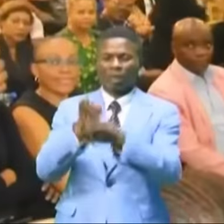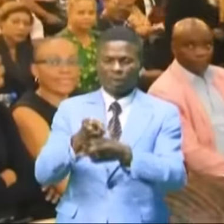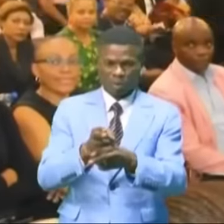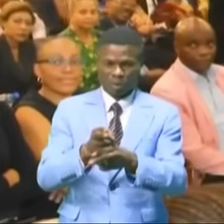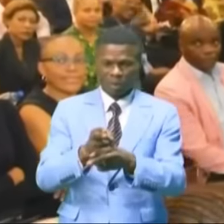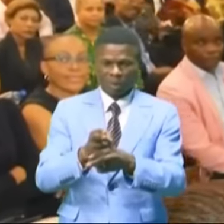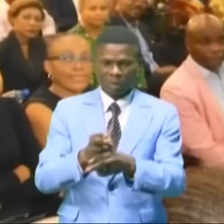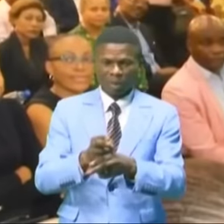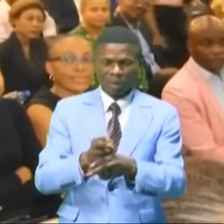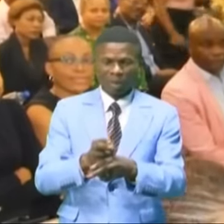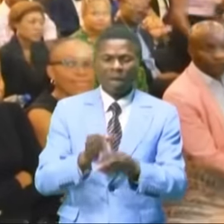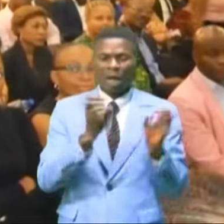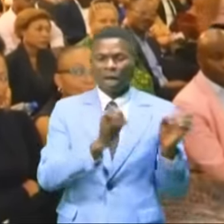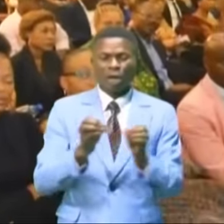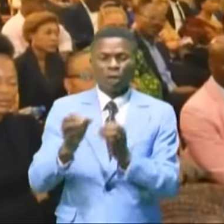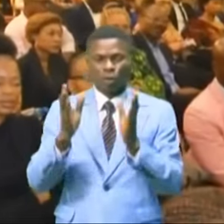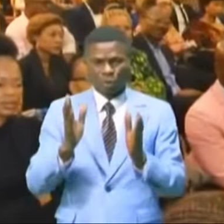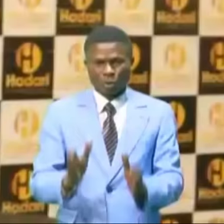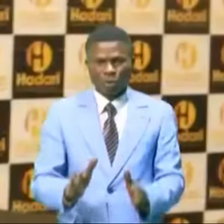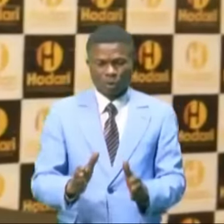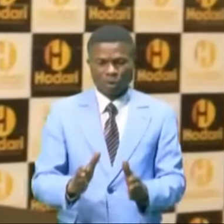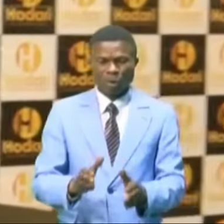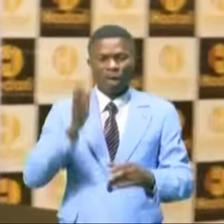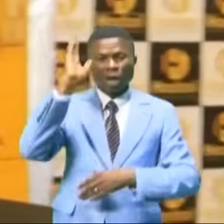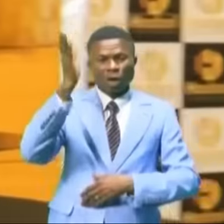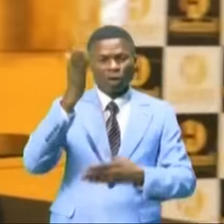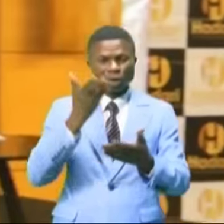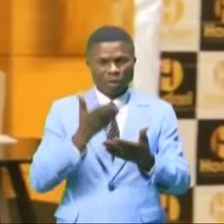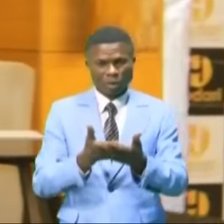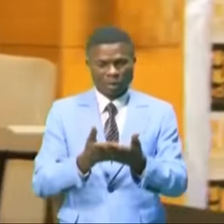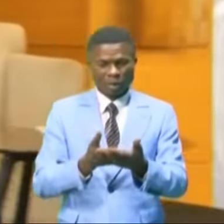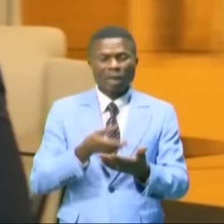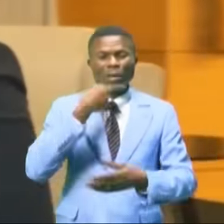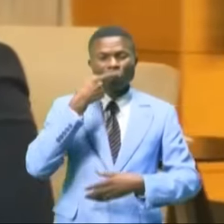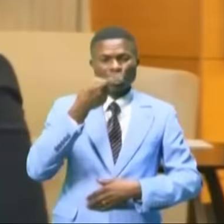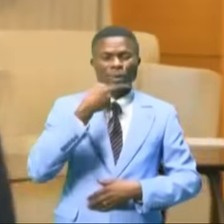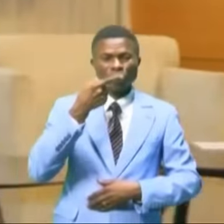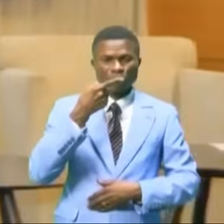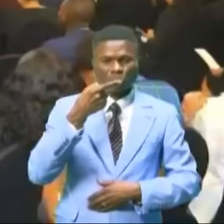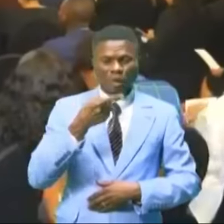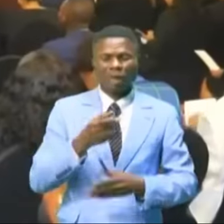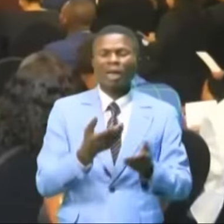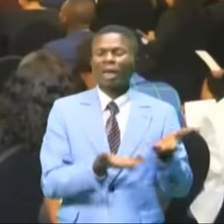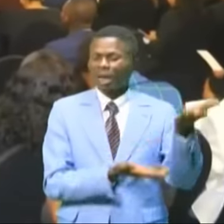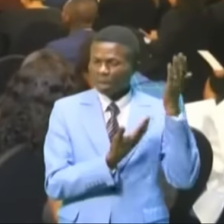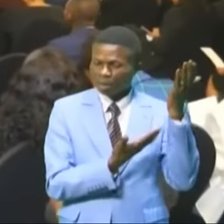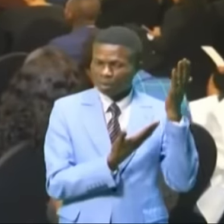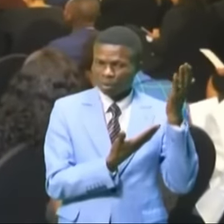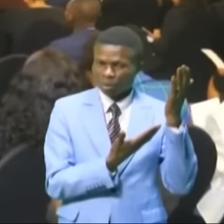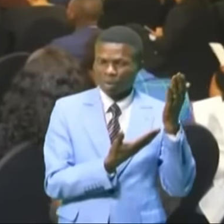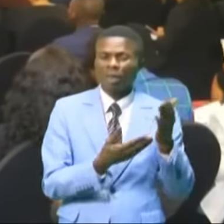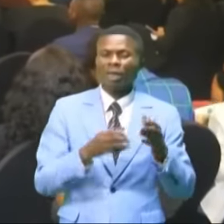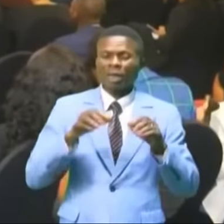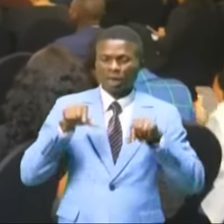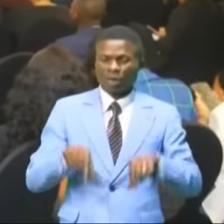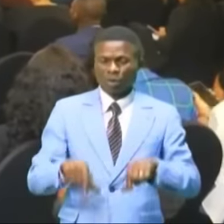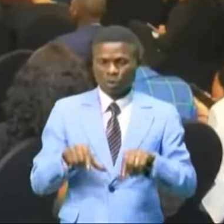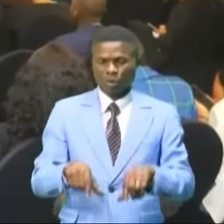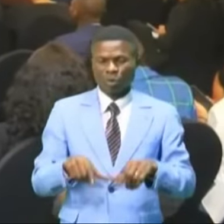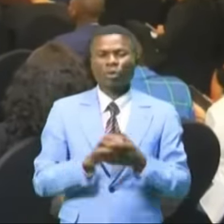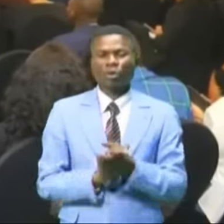Pour les organisateurs, cette conférence a mis en exergue les potentialités locales. La